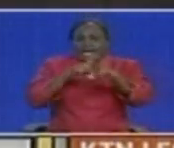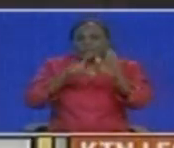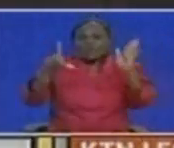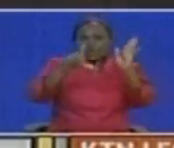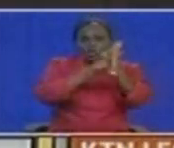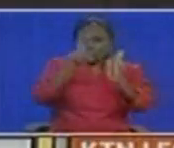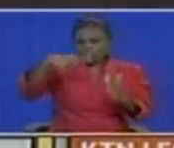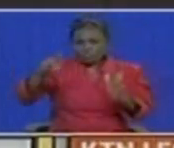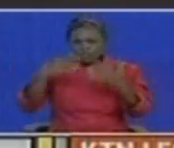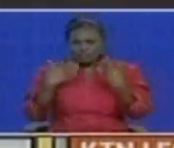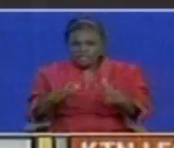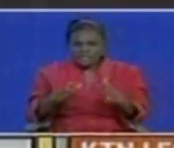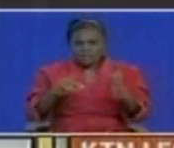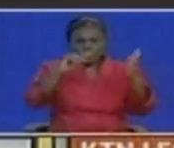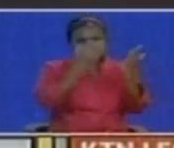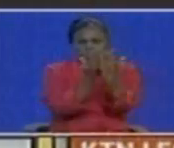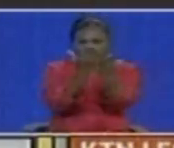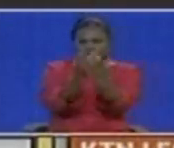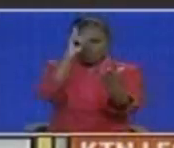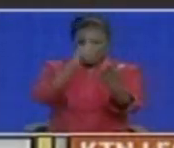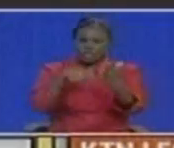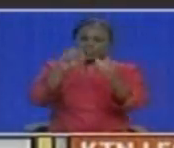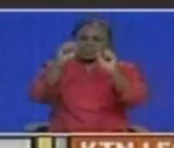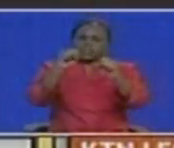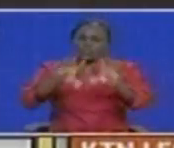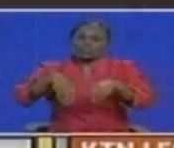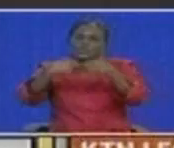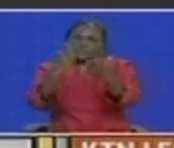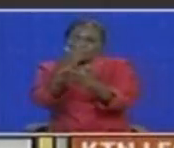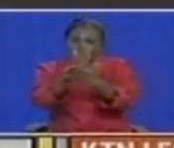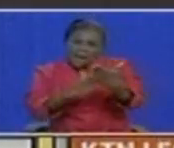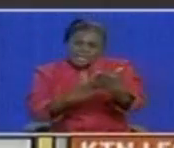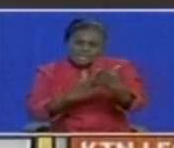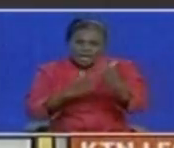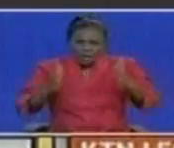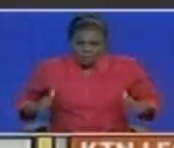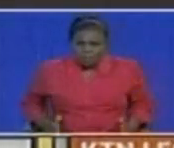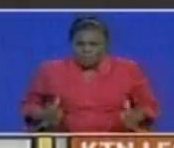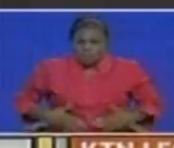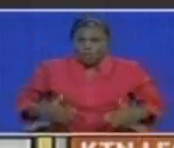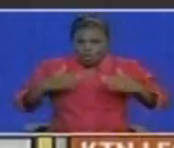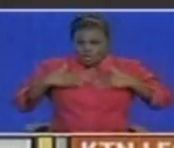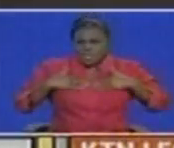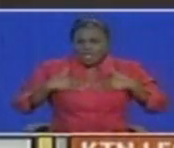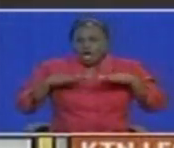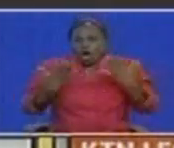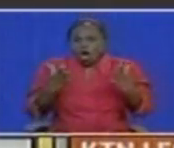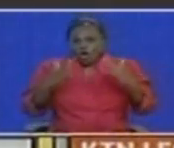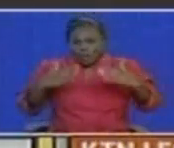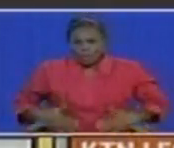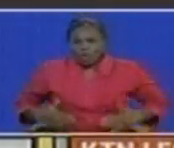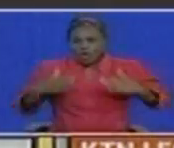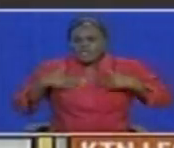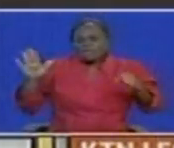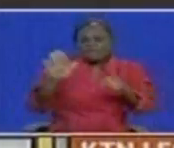litapitishwa. Pendekezo hilo ni pamoja na kuwa mtaweza kupeana kwa hiari baadhi ya sehemu za mwili au mwili mzima wa